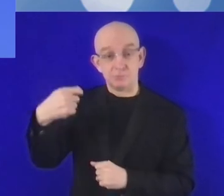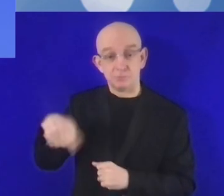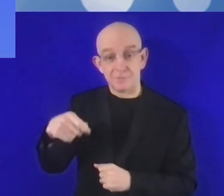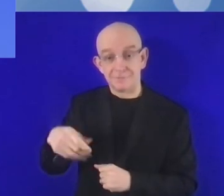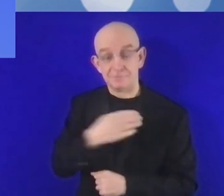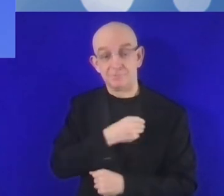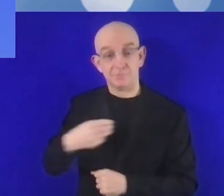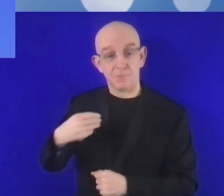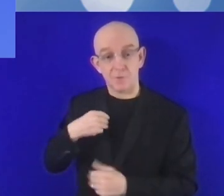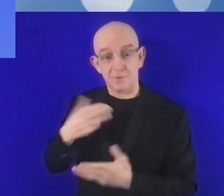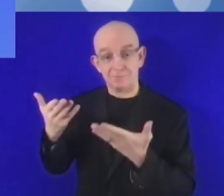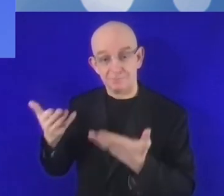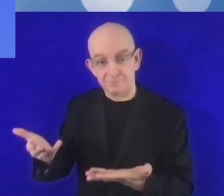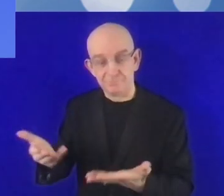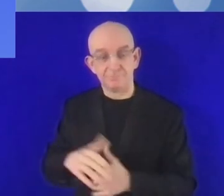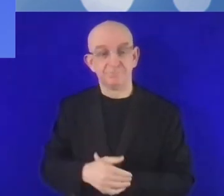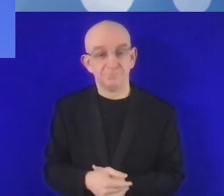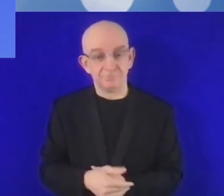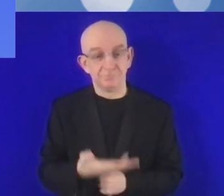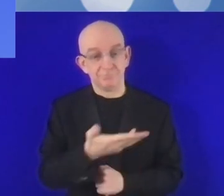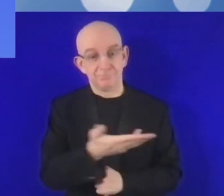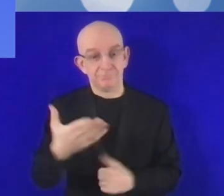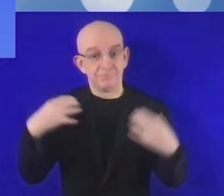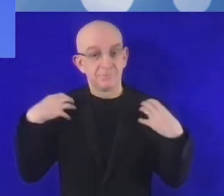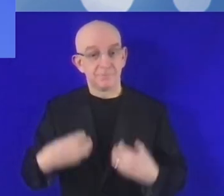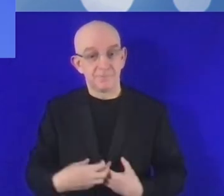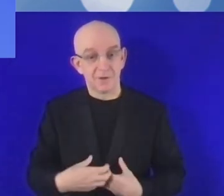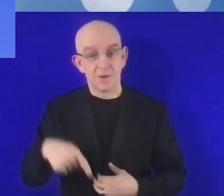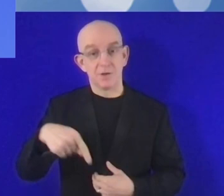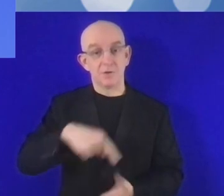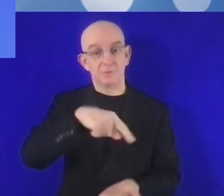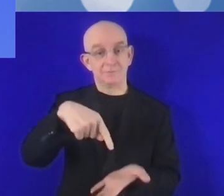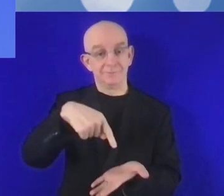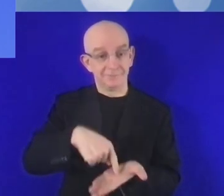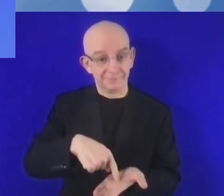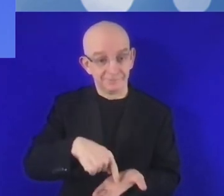господин мэр города Катовица, уважаемые гости,